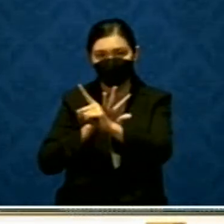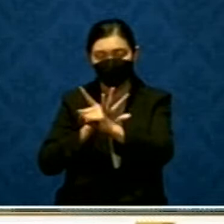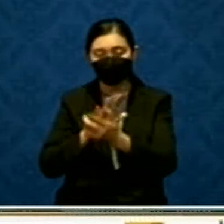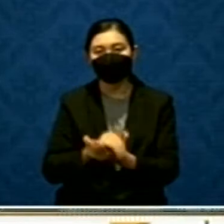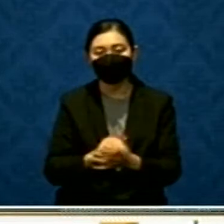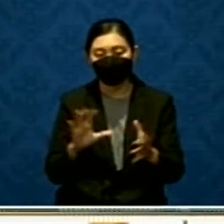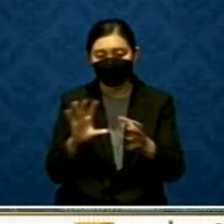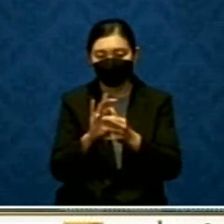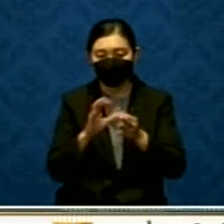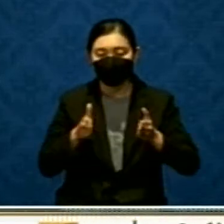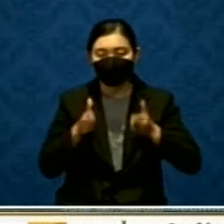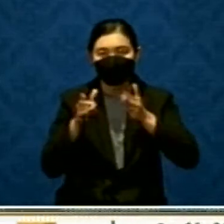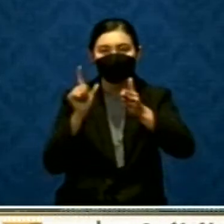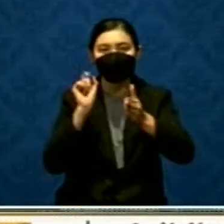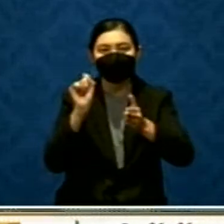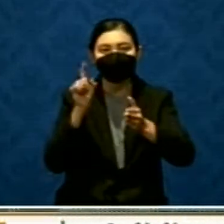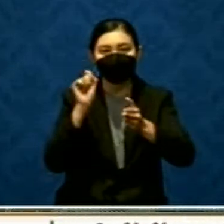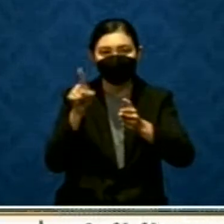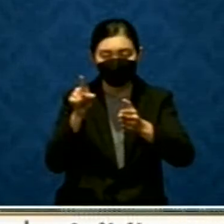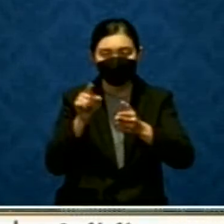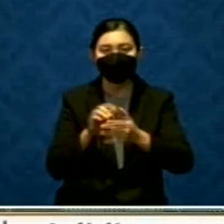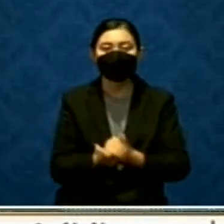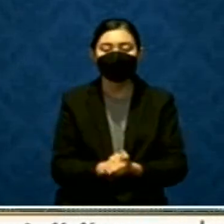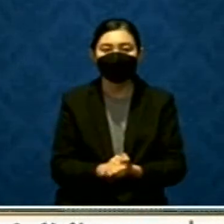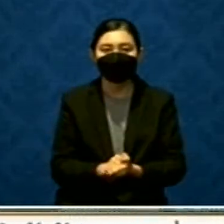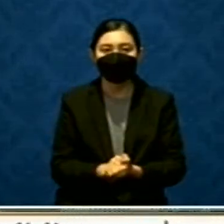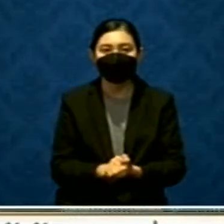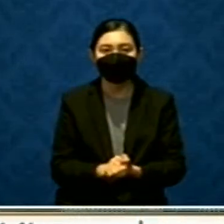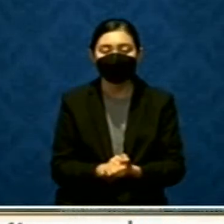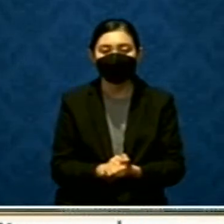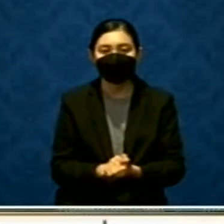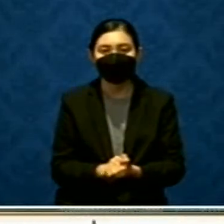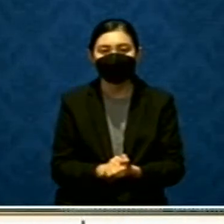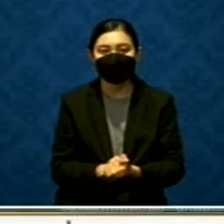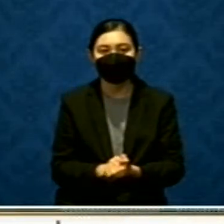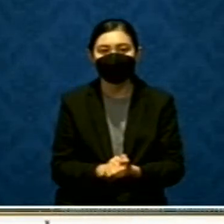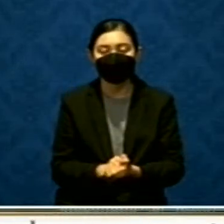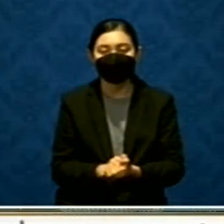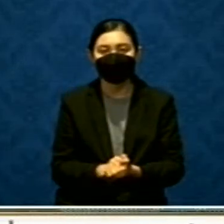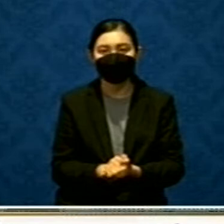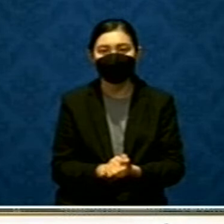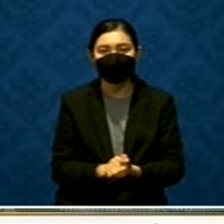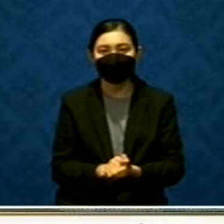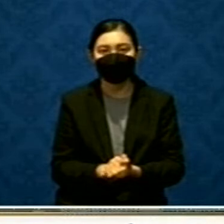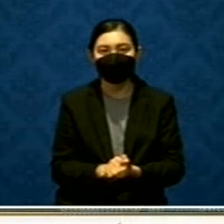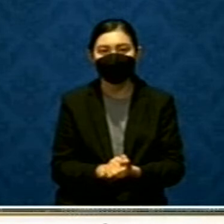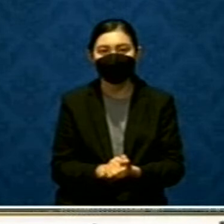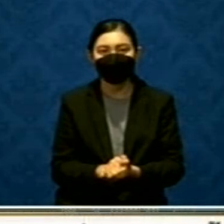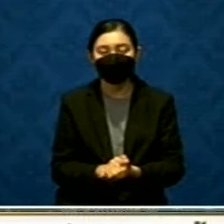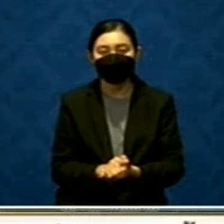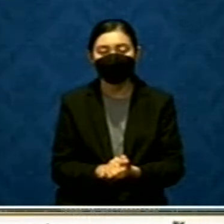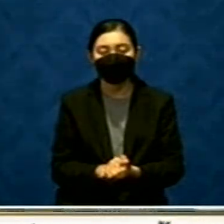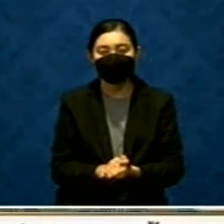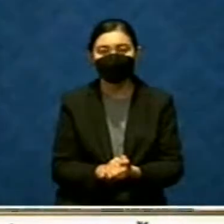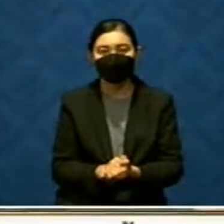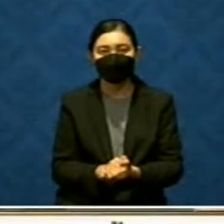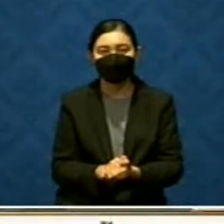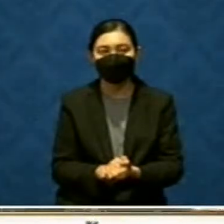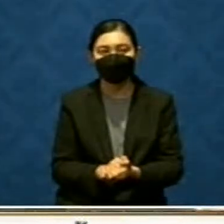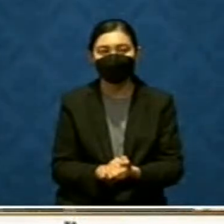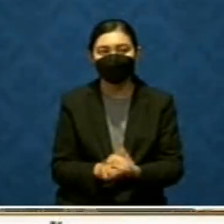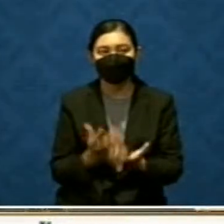ย์นะครับซึ่งจะมีการแย่งปริมาณผู้โดยสารกันเองนะครับจะเกิดความขาดคุณทำให้รัฐต้องแบกรับภ